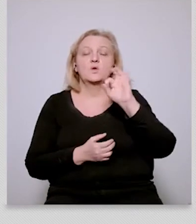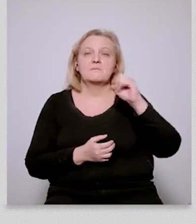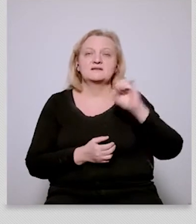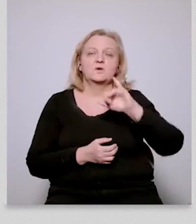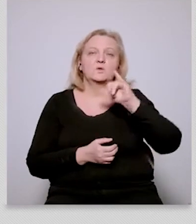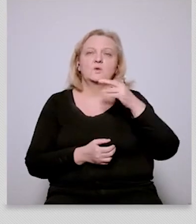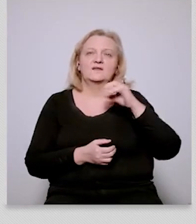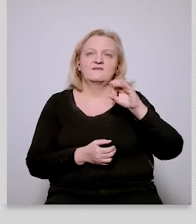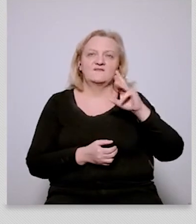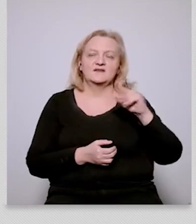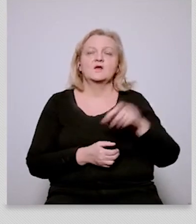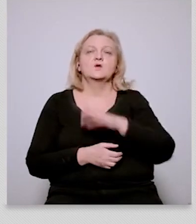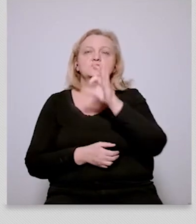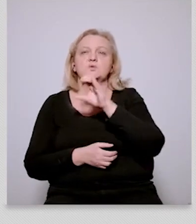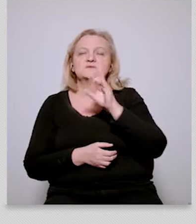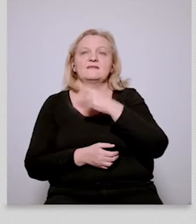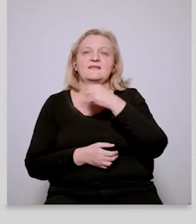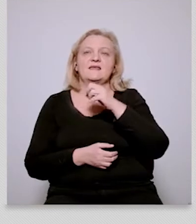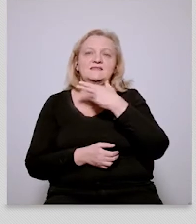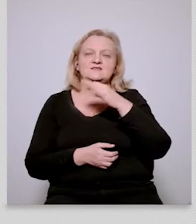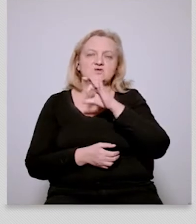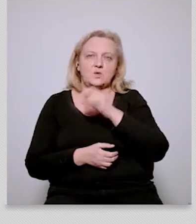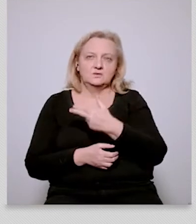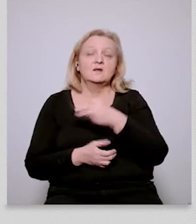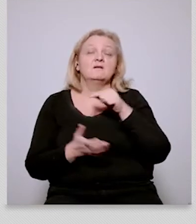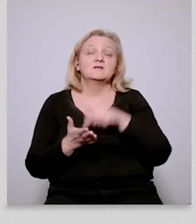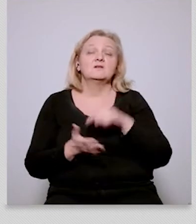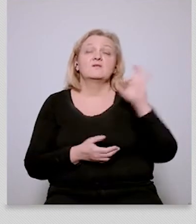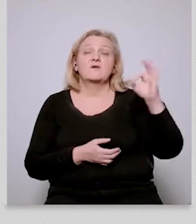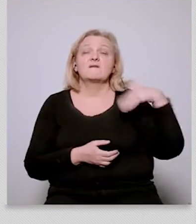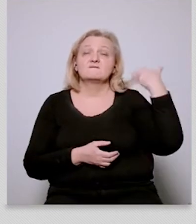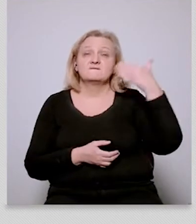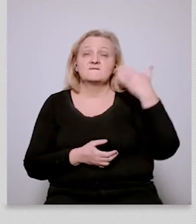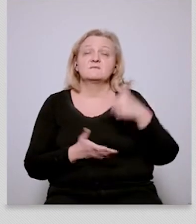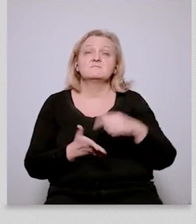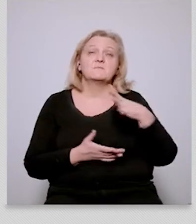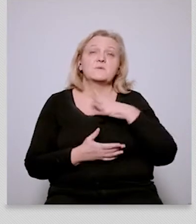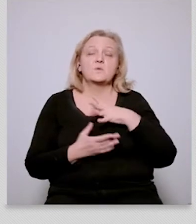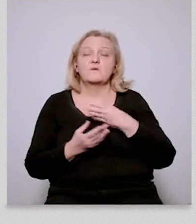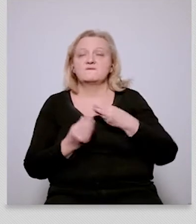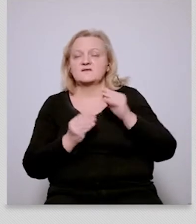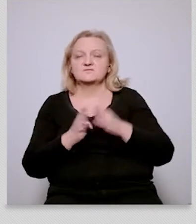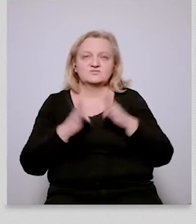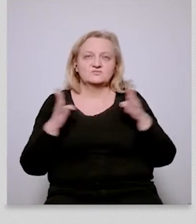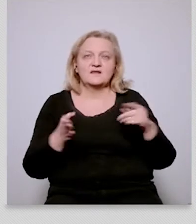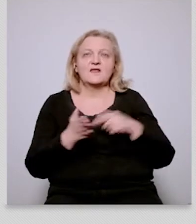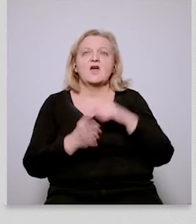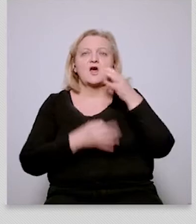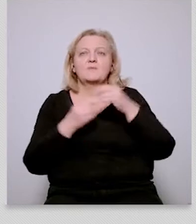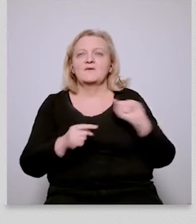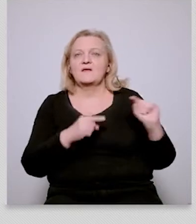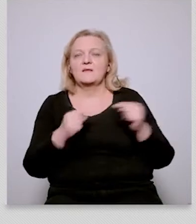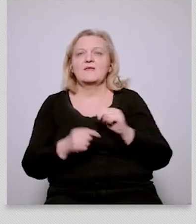i Suzy Denison w twoim wystąpieniu jakby przyjęłaś szerszą perspektywę mówiłaś o debacie